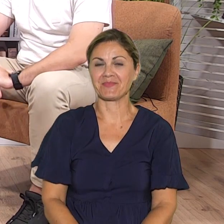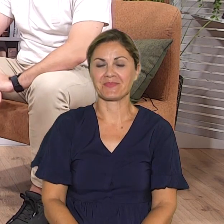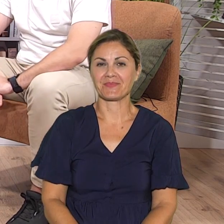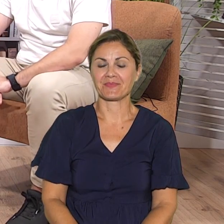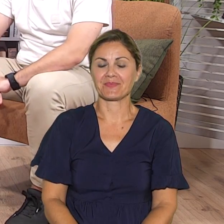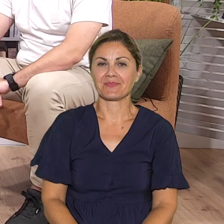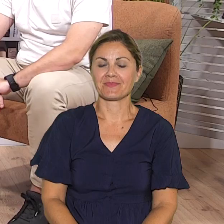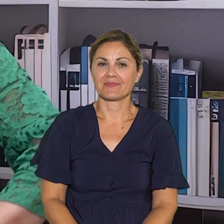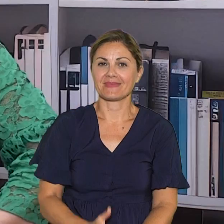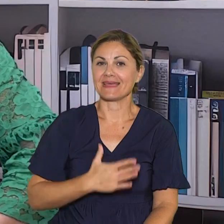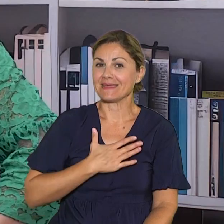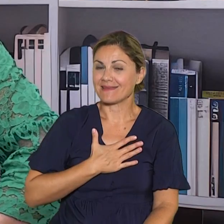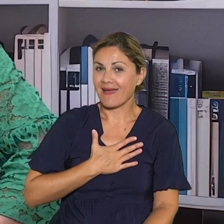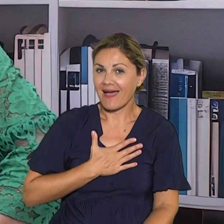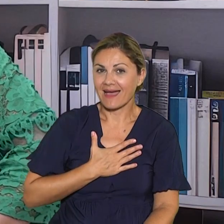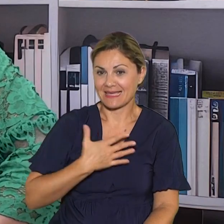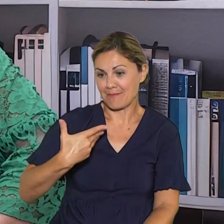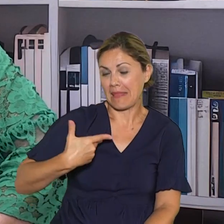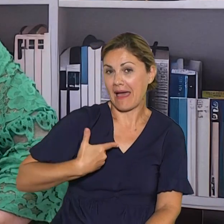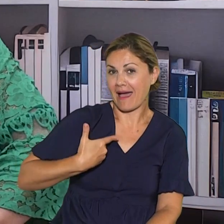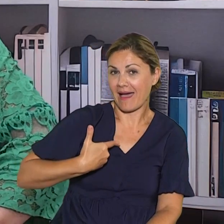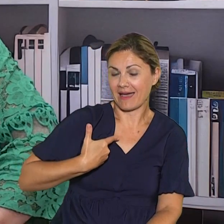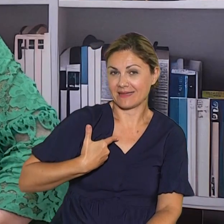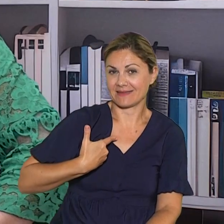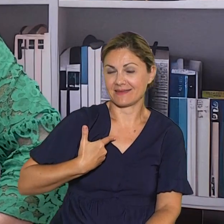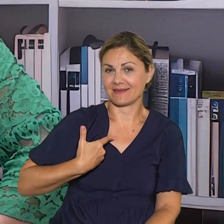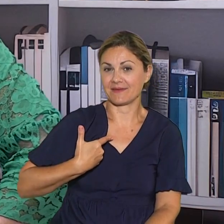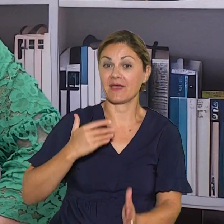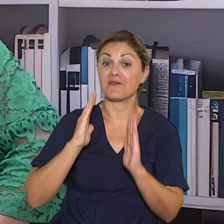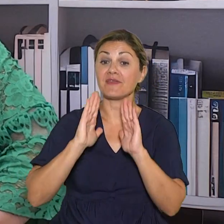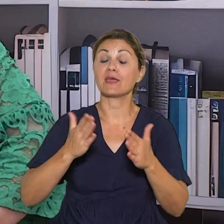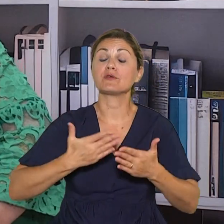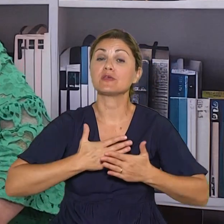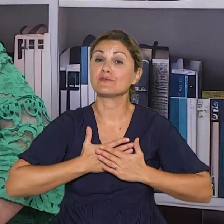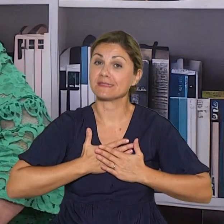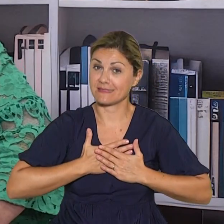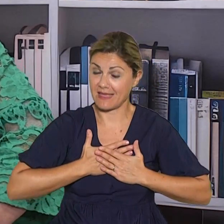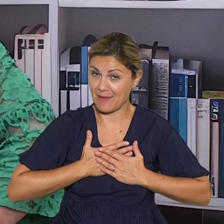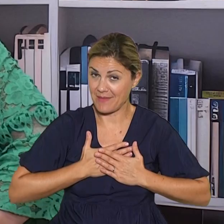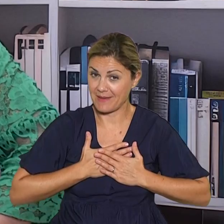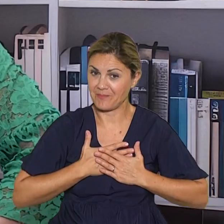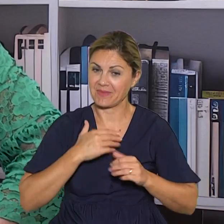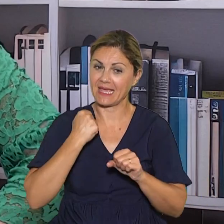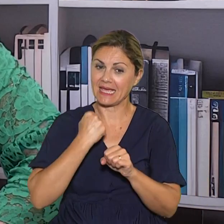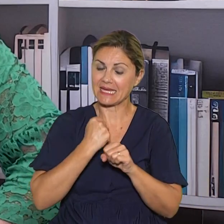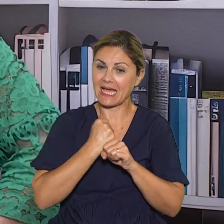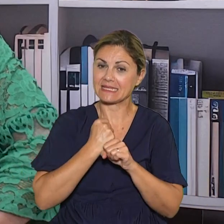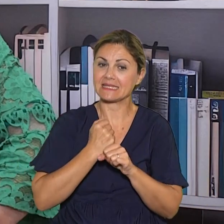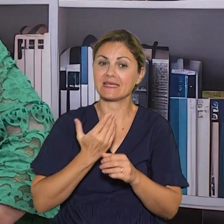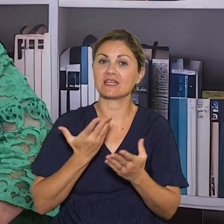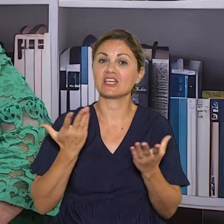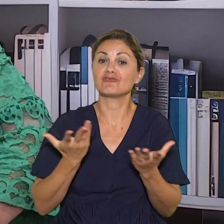emisije. Dragi moji mladi, vjerujte vi lipo u sebe, bavite se sa onim što vi